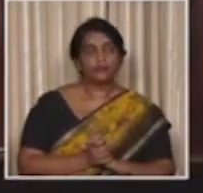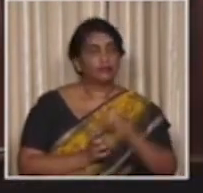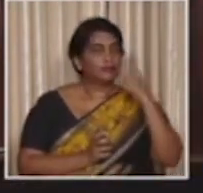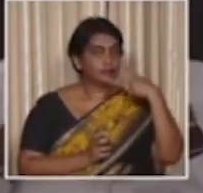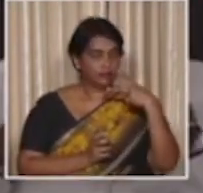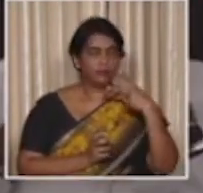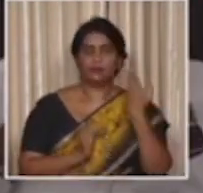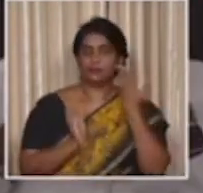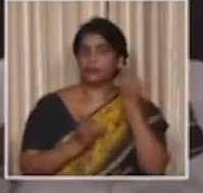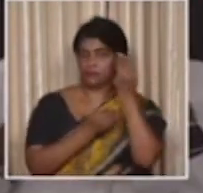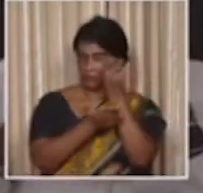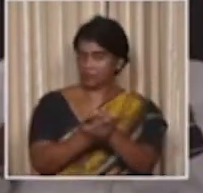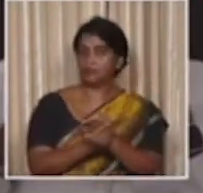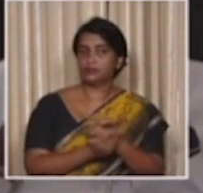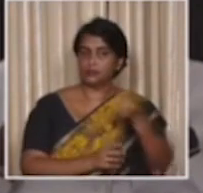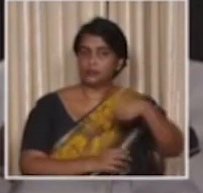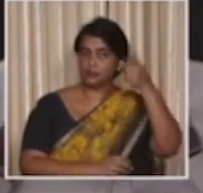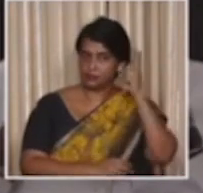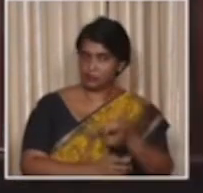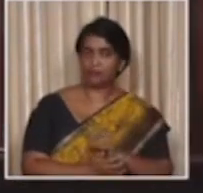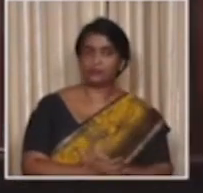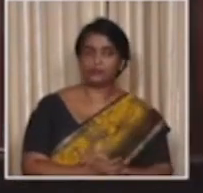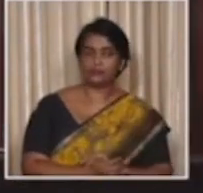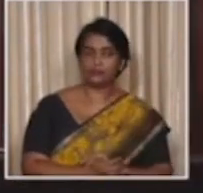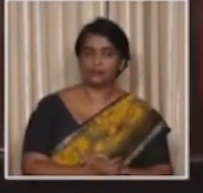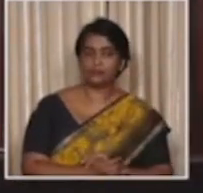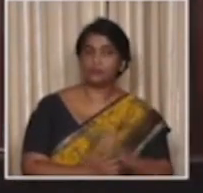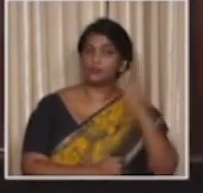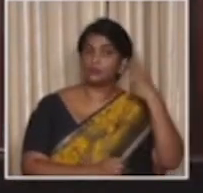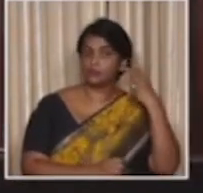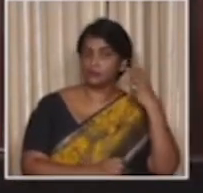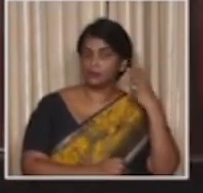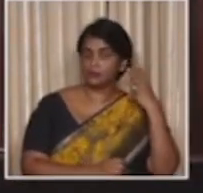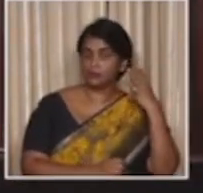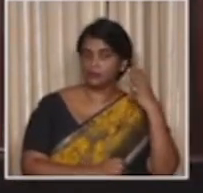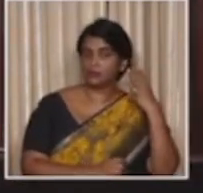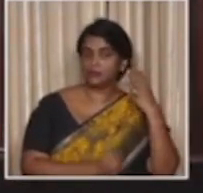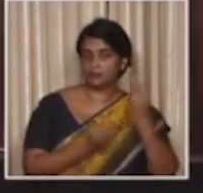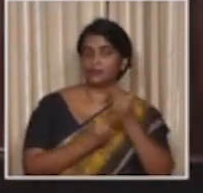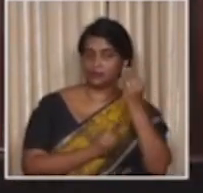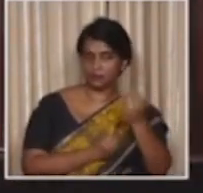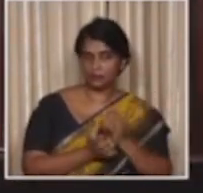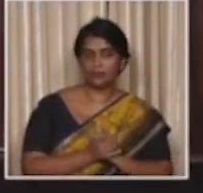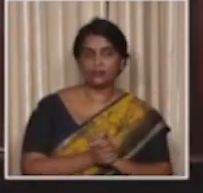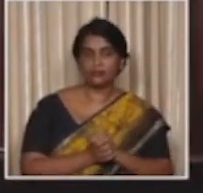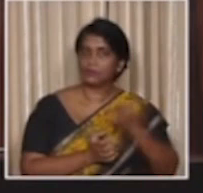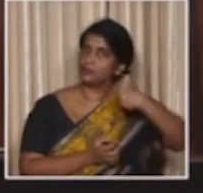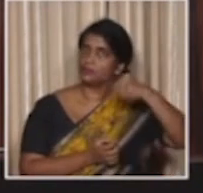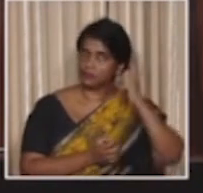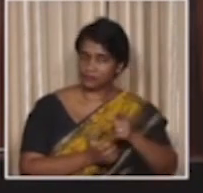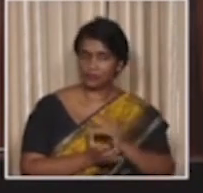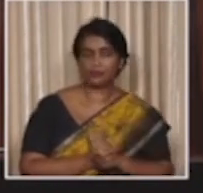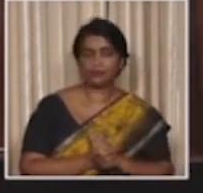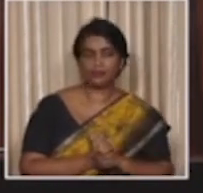දෙක අංක දෙක ඉදිරිපත් කරනවා සභාව එකඟද ආයි අංක තුන ඉදිරිපත් කරනවා අංක තුන සභාව එකඟද